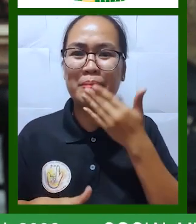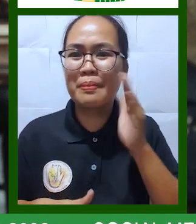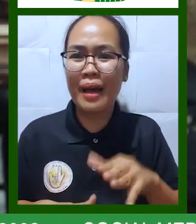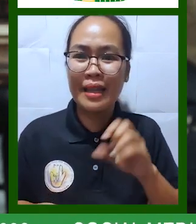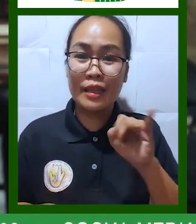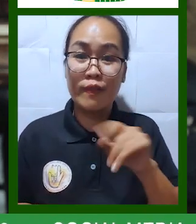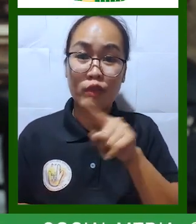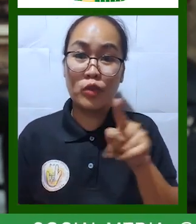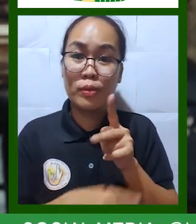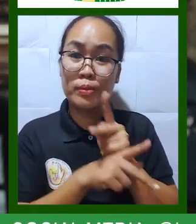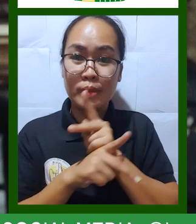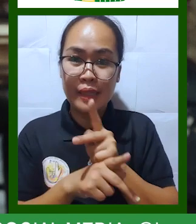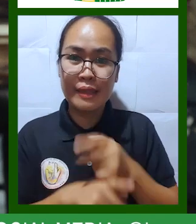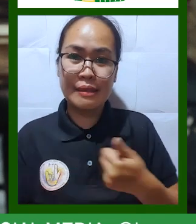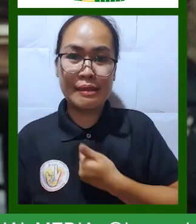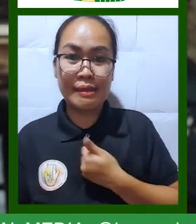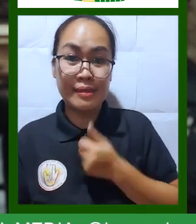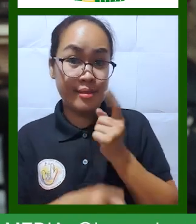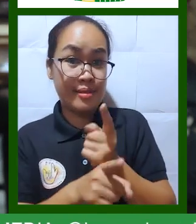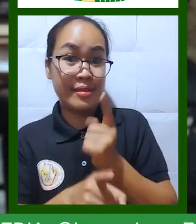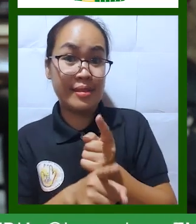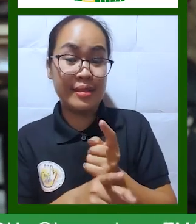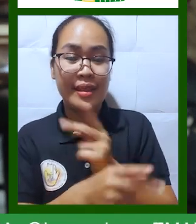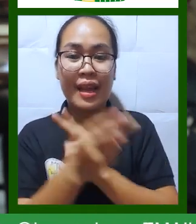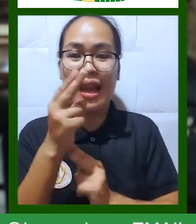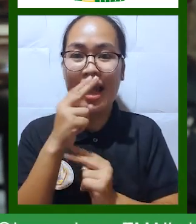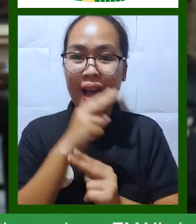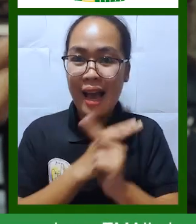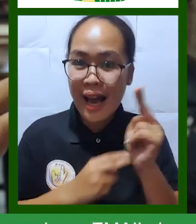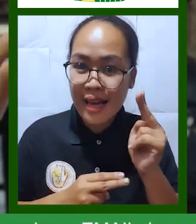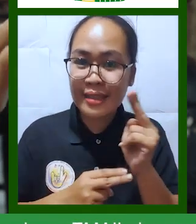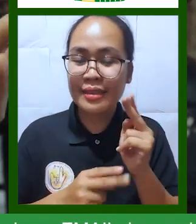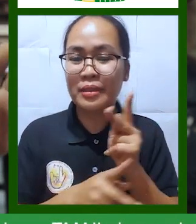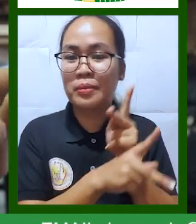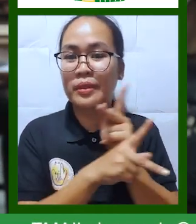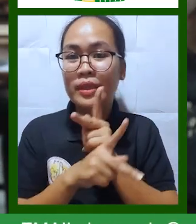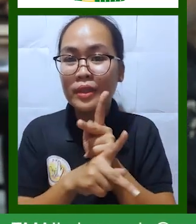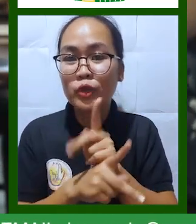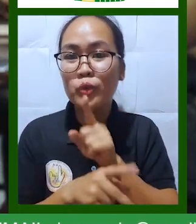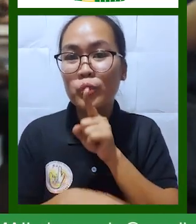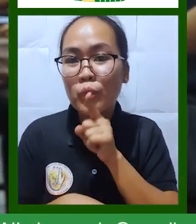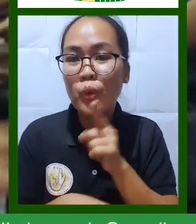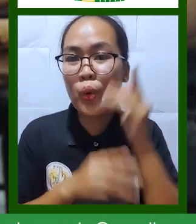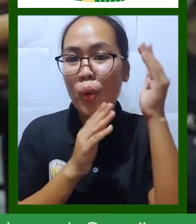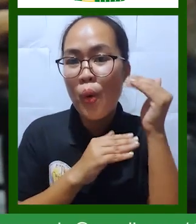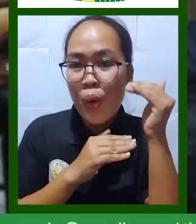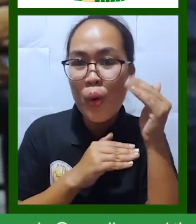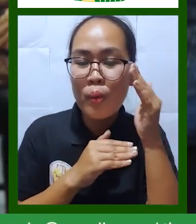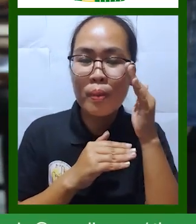ho, protection na natin ang ating mga sarili. Yung hand hygiene,